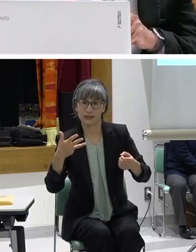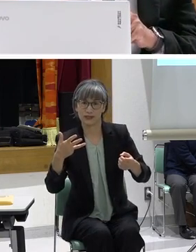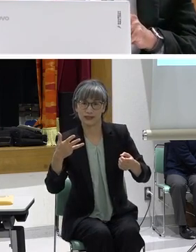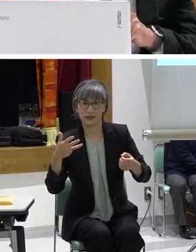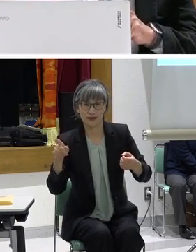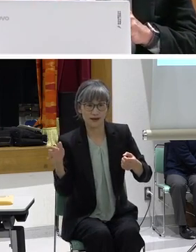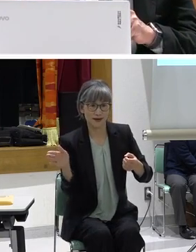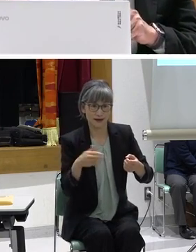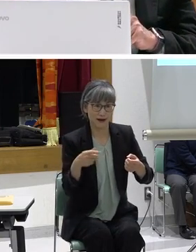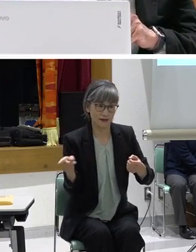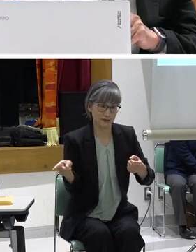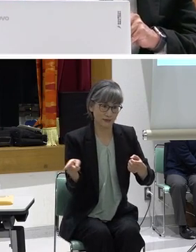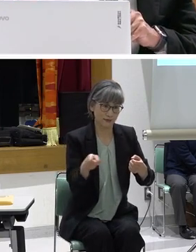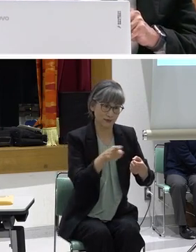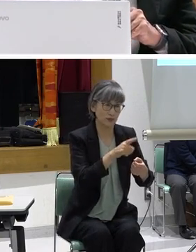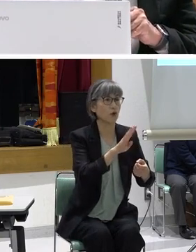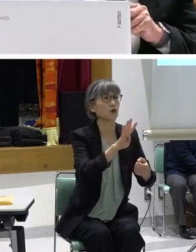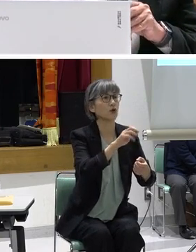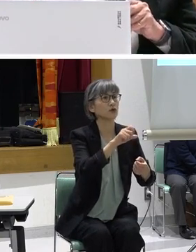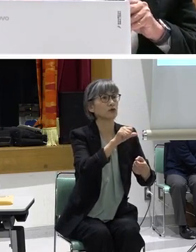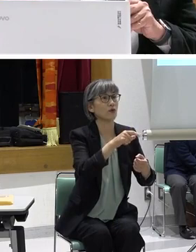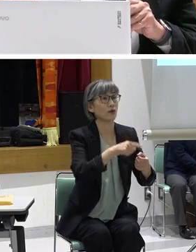ういろんな運動をやってきました。